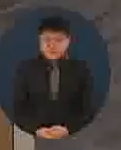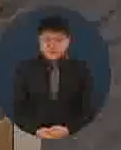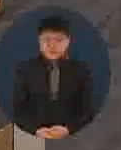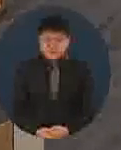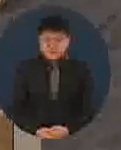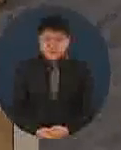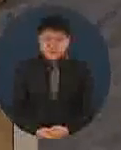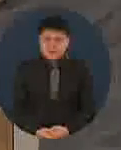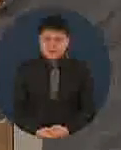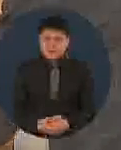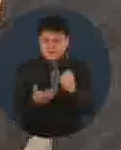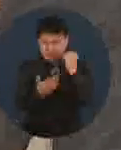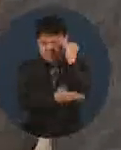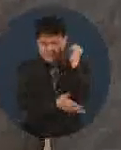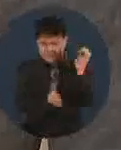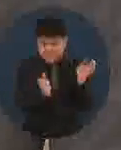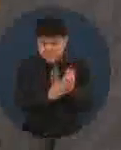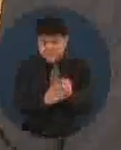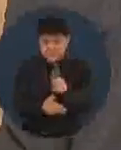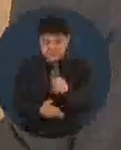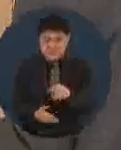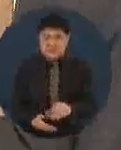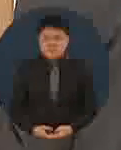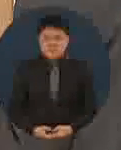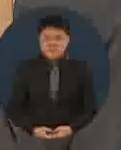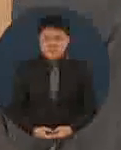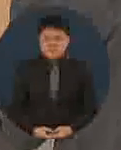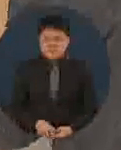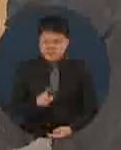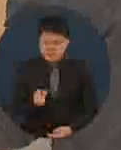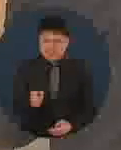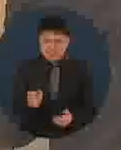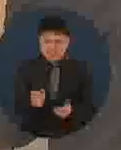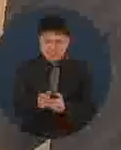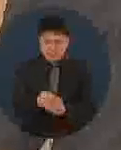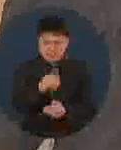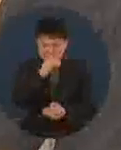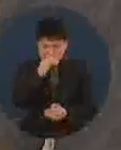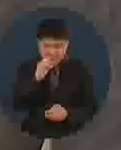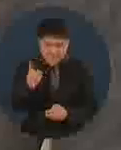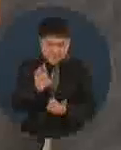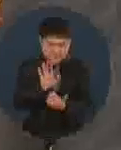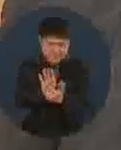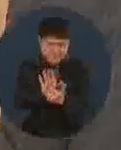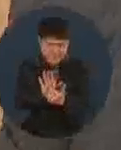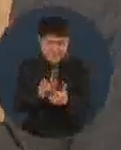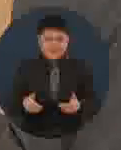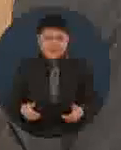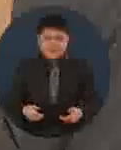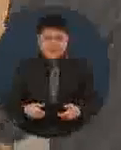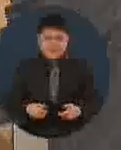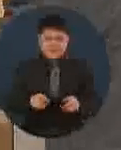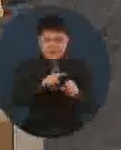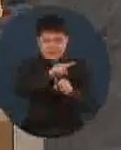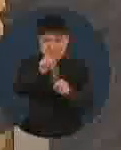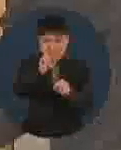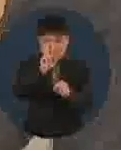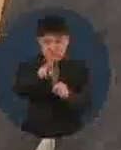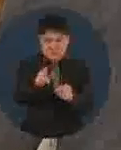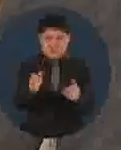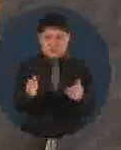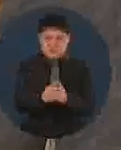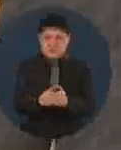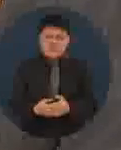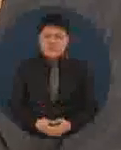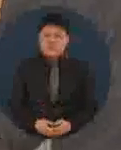젖히니까 뿌리를 끊어가 버렸습니다. 하나 붙여 놓았나요? 네. 하나 붙여서 막아야 될 것 같고요. 자, 여기서 이렇게 단수를 친 수. 네.